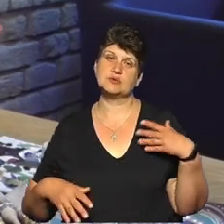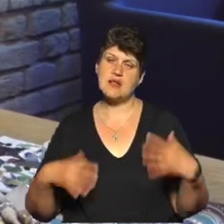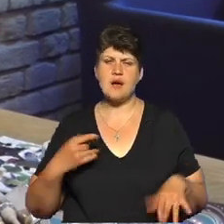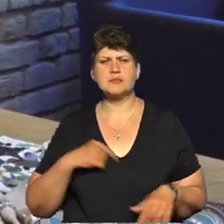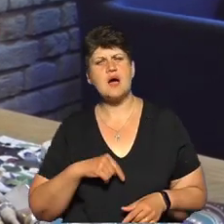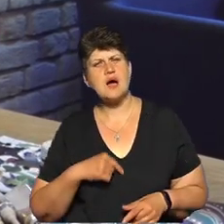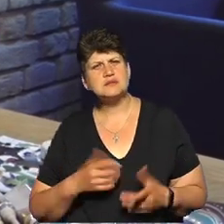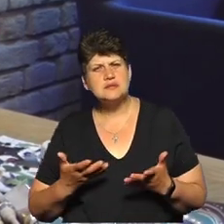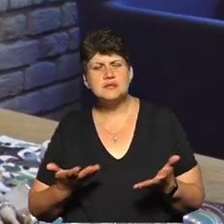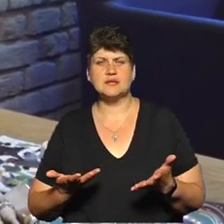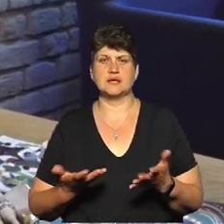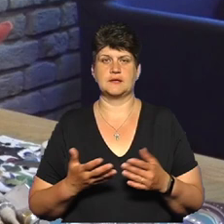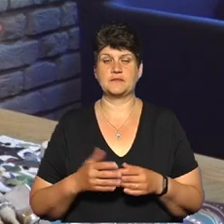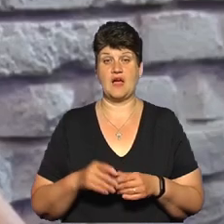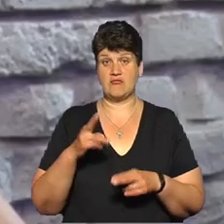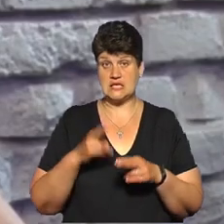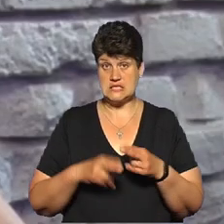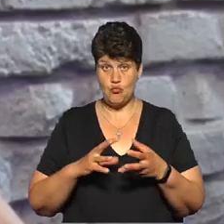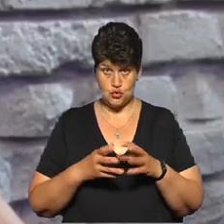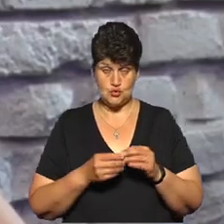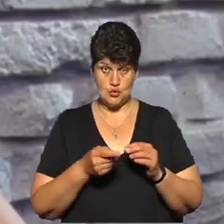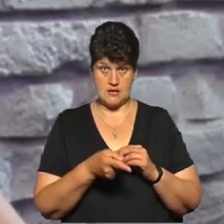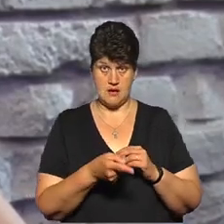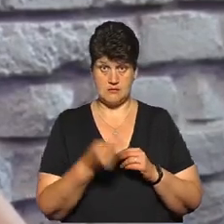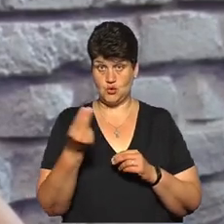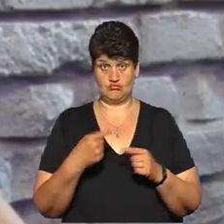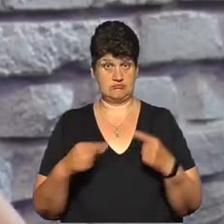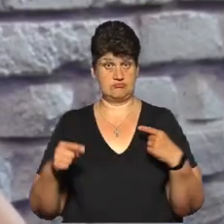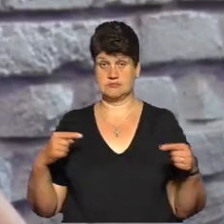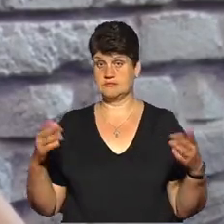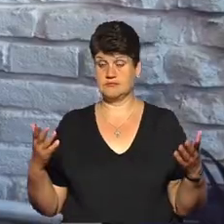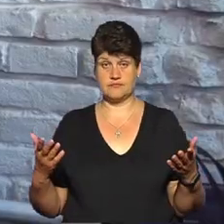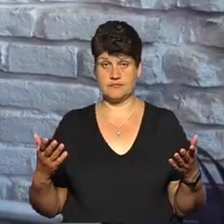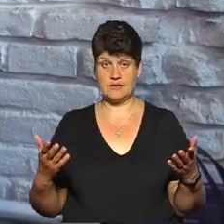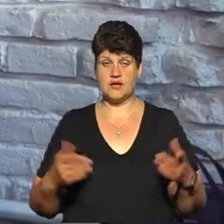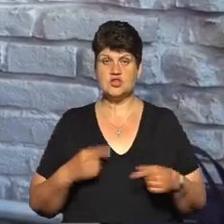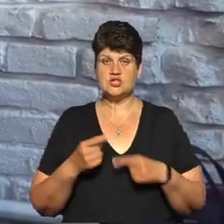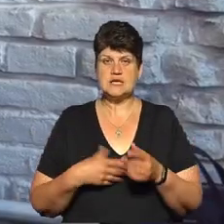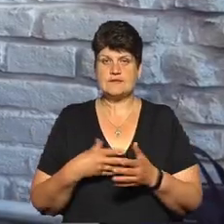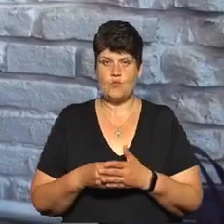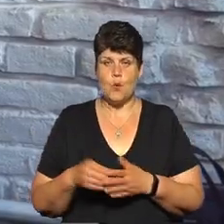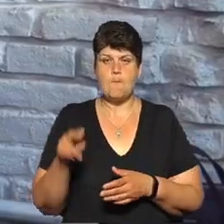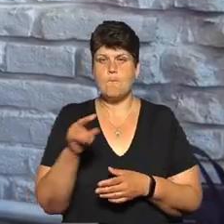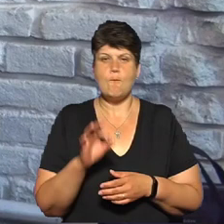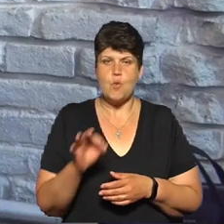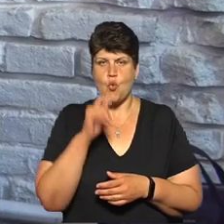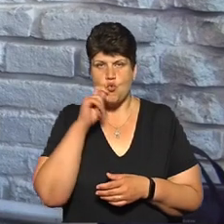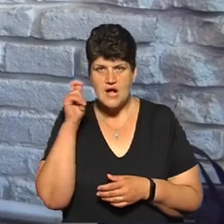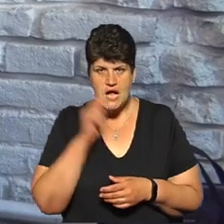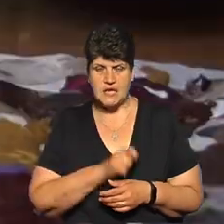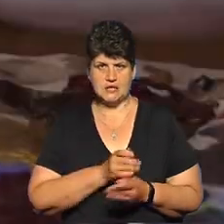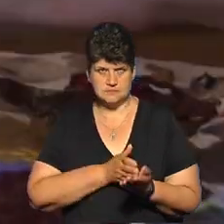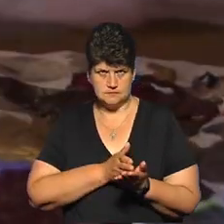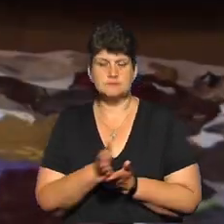в кінцевому результаті виходить різний. Жінка розповідає, через свою проукраїнську позицію у 2014 році